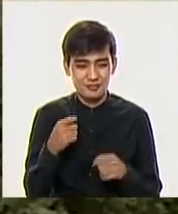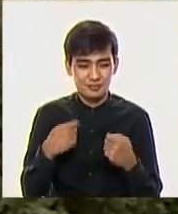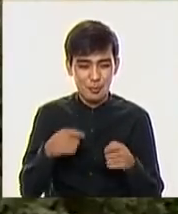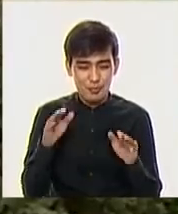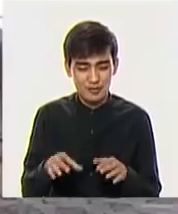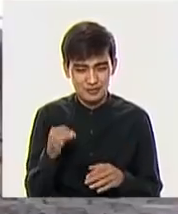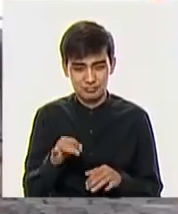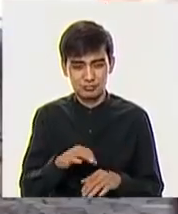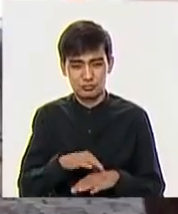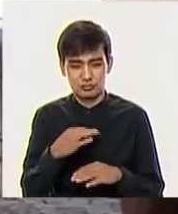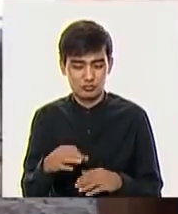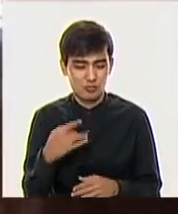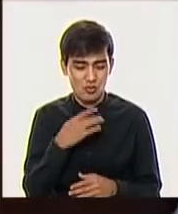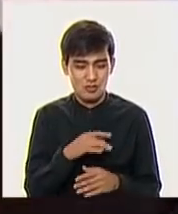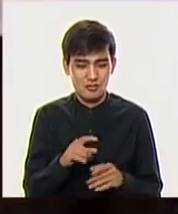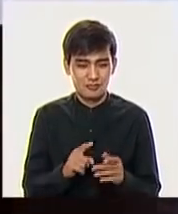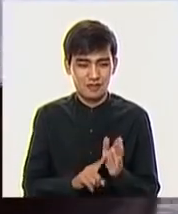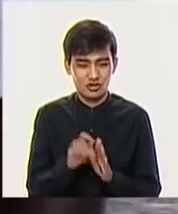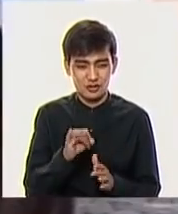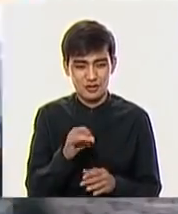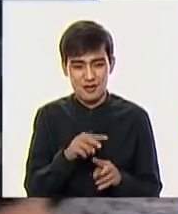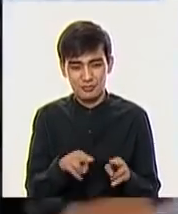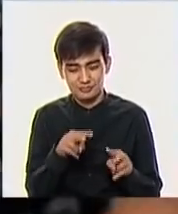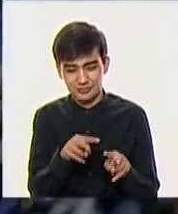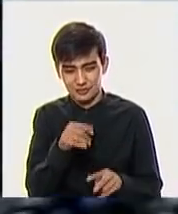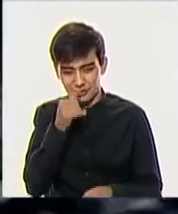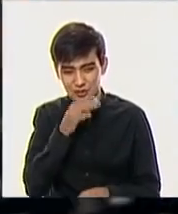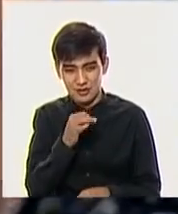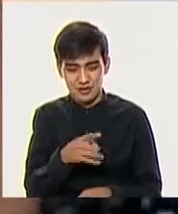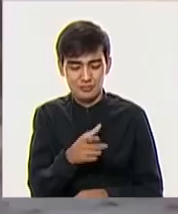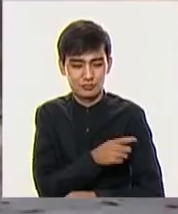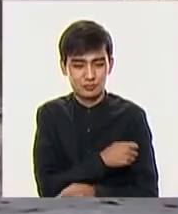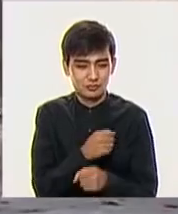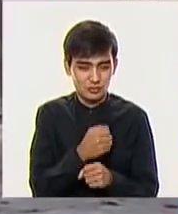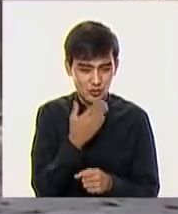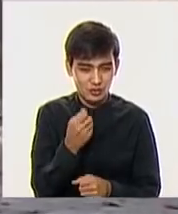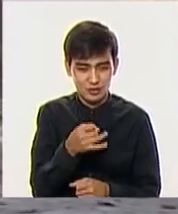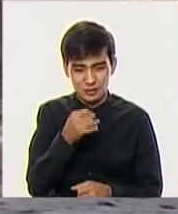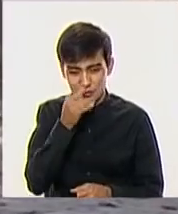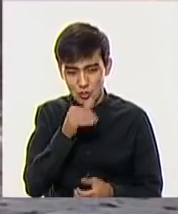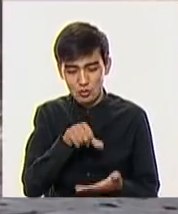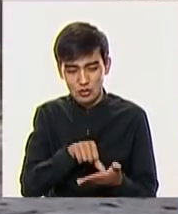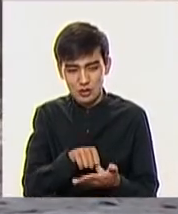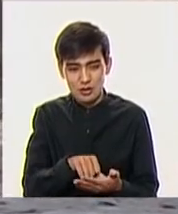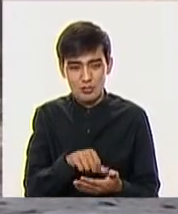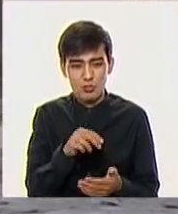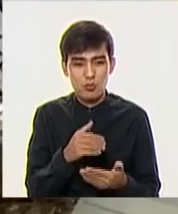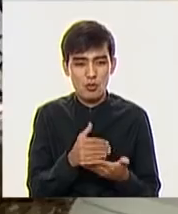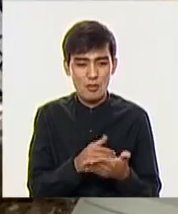году усилили. Ведь таких продавцов невозможно контролировать. Зачастую они не вакцинированы и не могут участвовать в программе